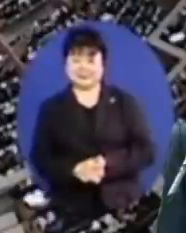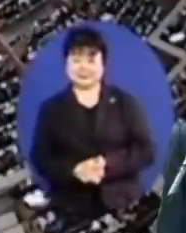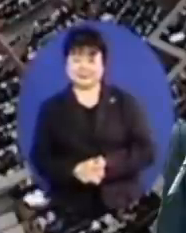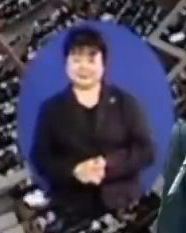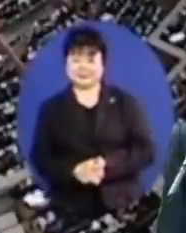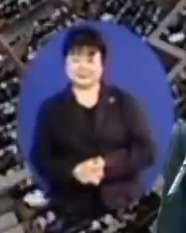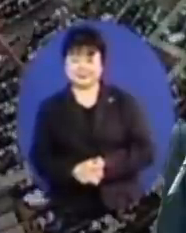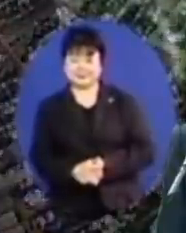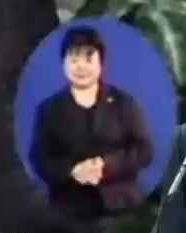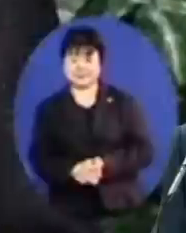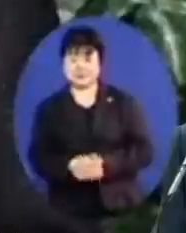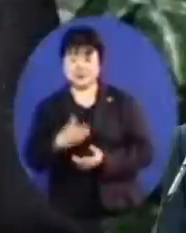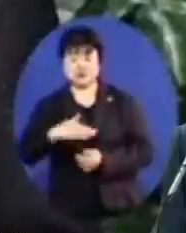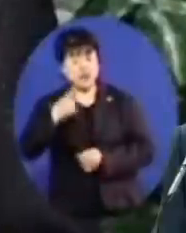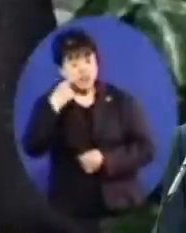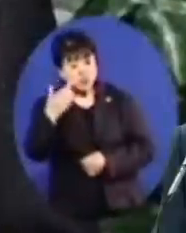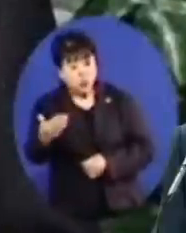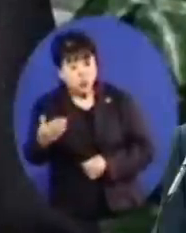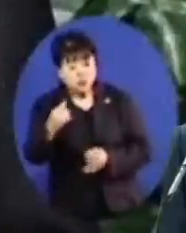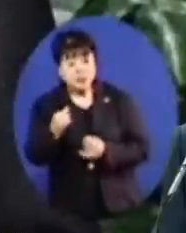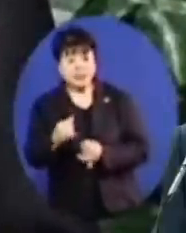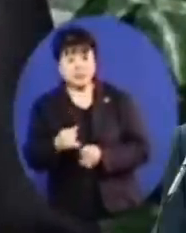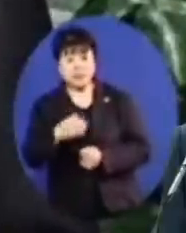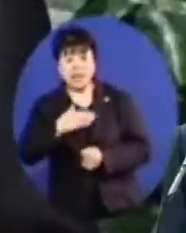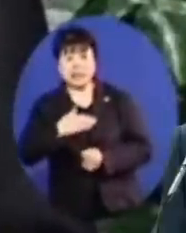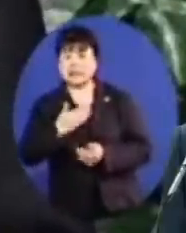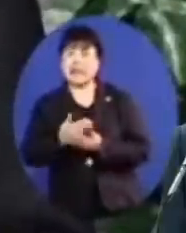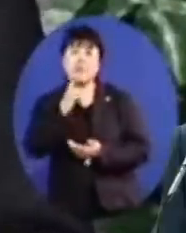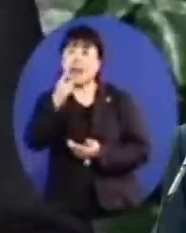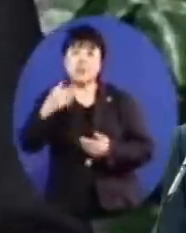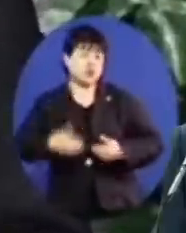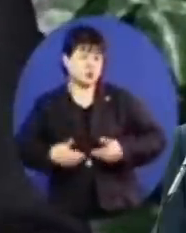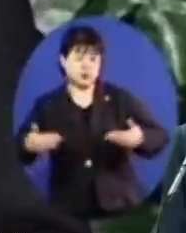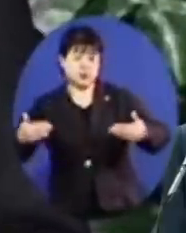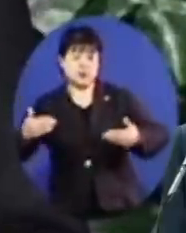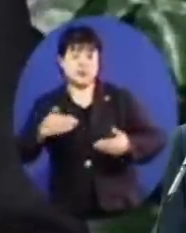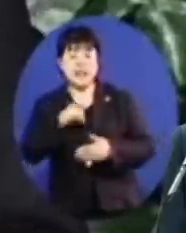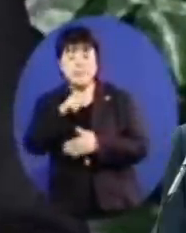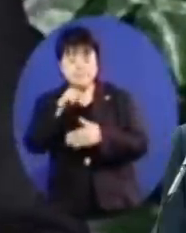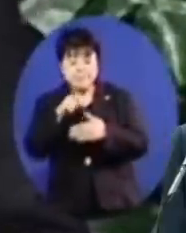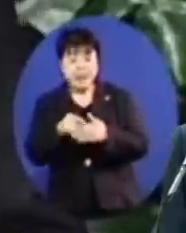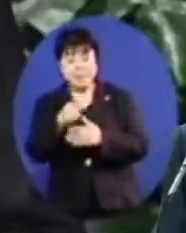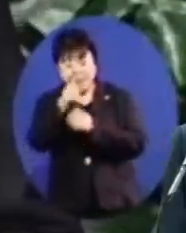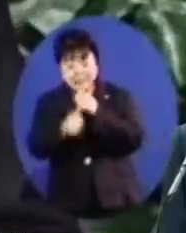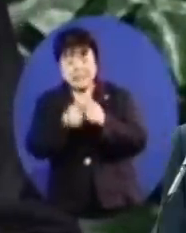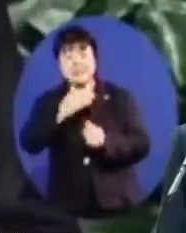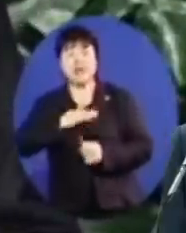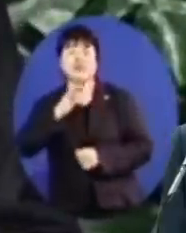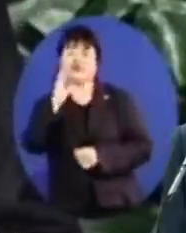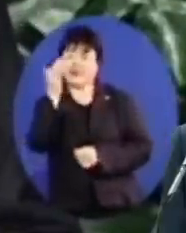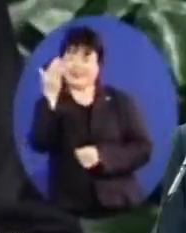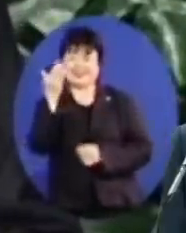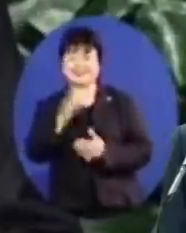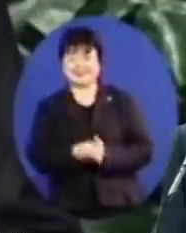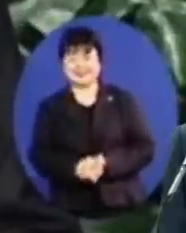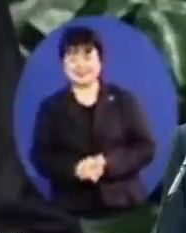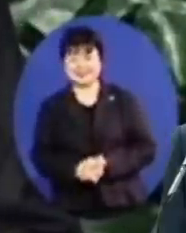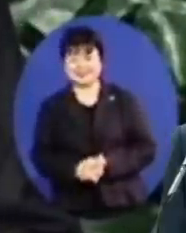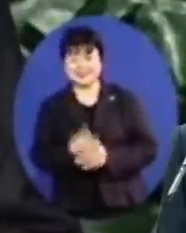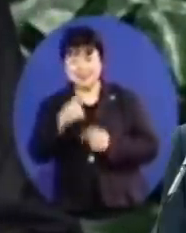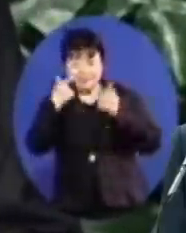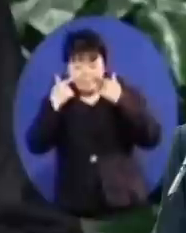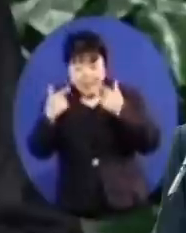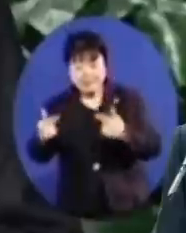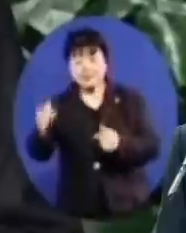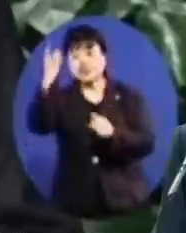이렇게 한다고 누가 알아주겠노? 사람 보고 알아달라고 할 필요 없어요. 내 양심이 알고 하나님이 알면 됐어요. 반드시